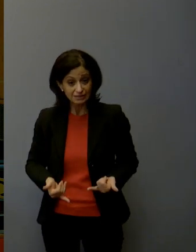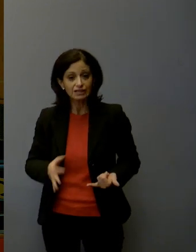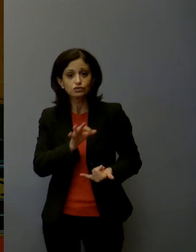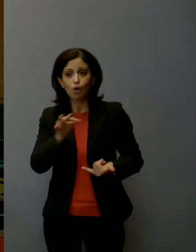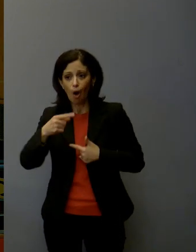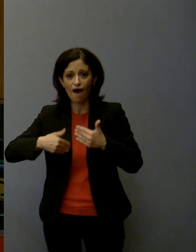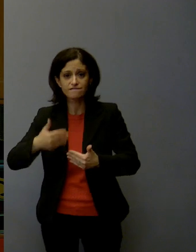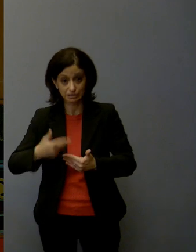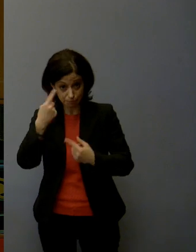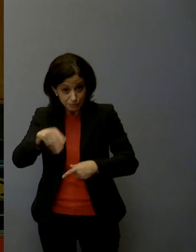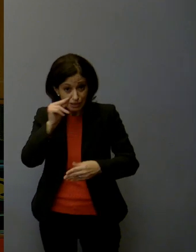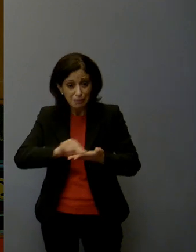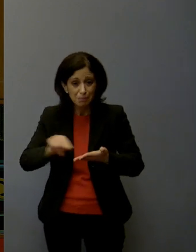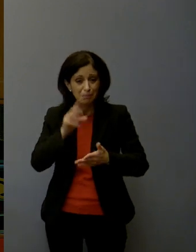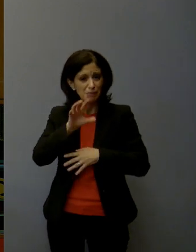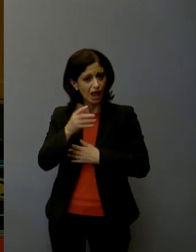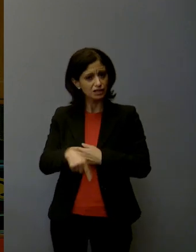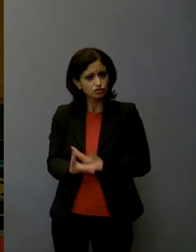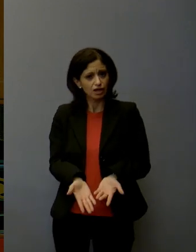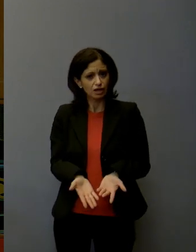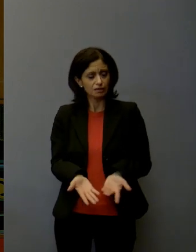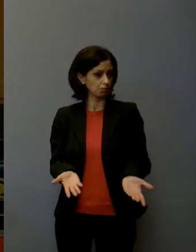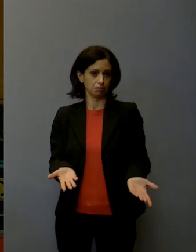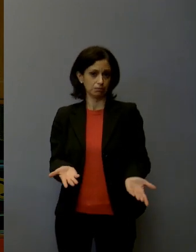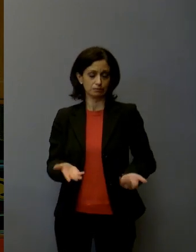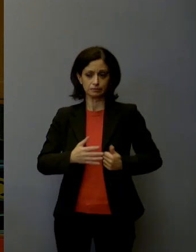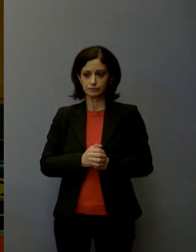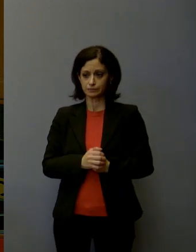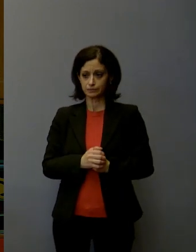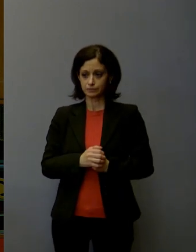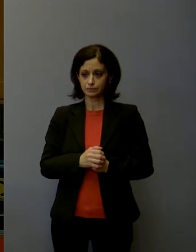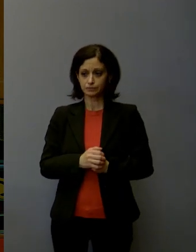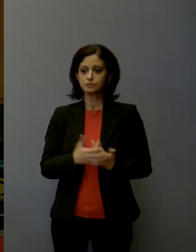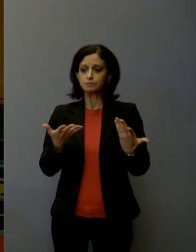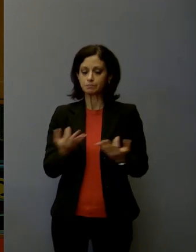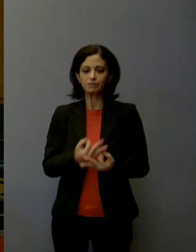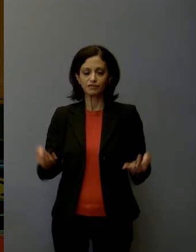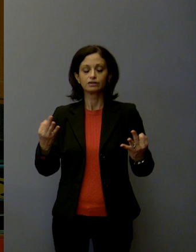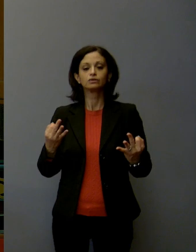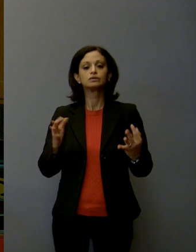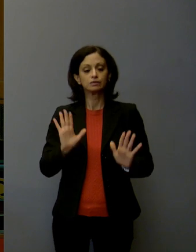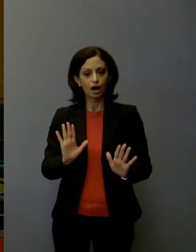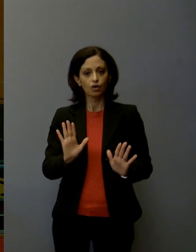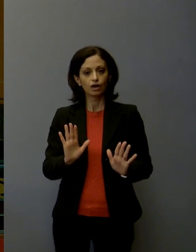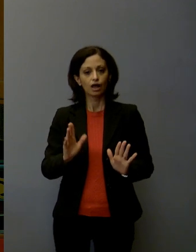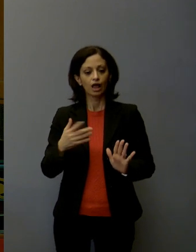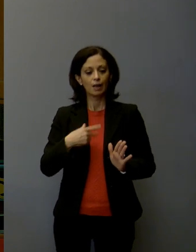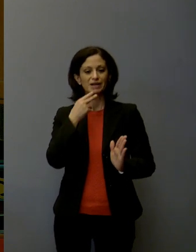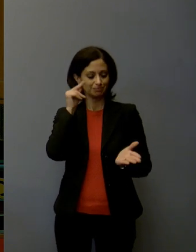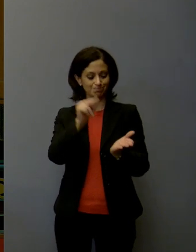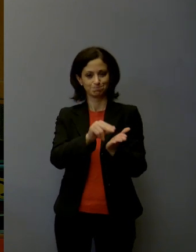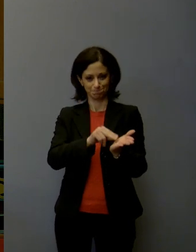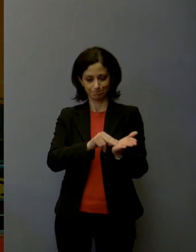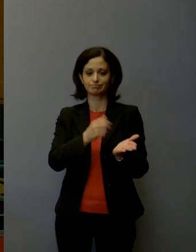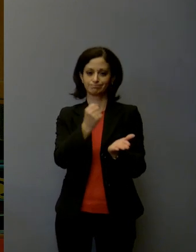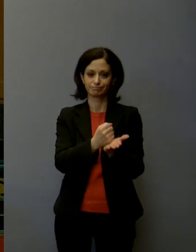una minaccia a mettere democraticamente i voti no ecco allora va bene Io tanto perché rimanga gli